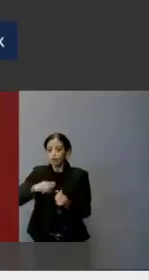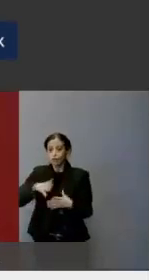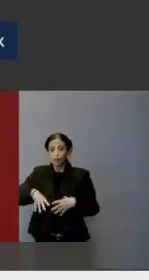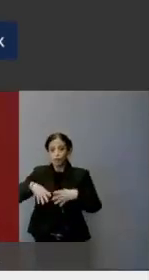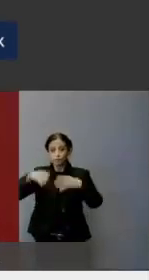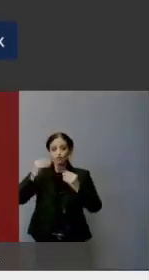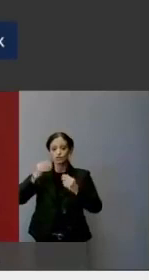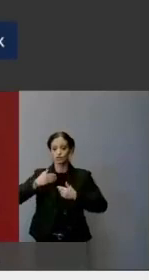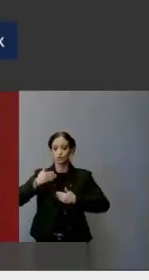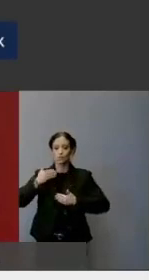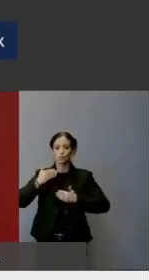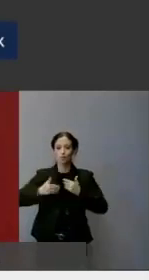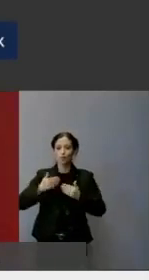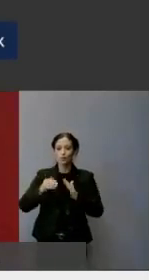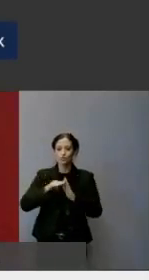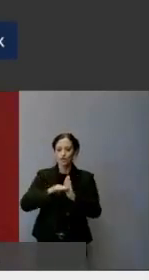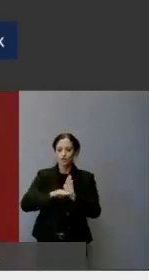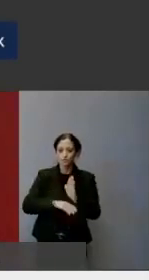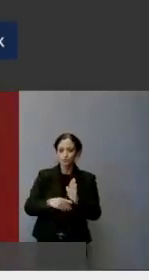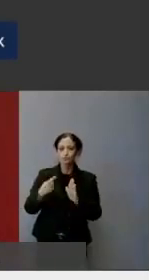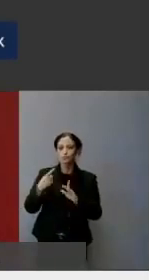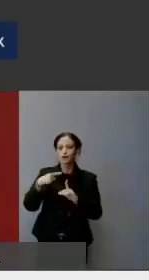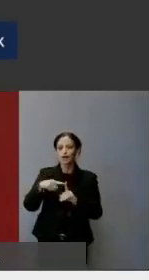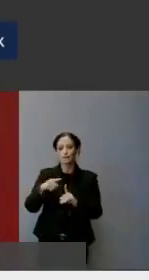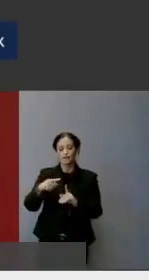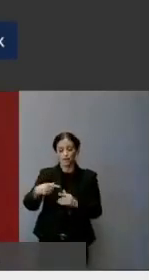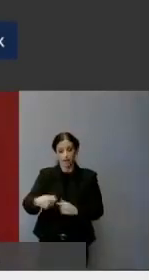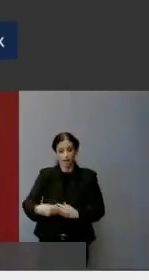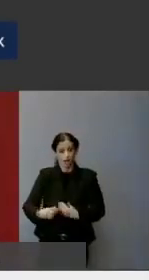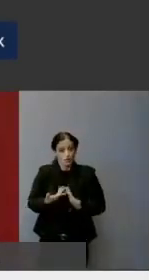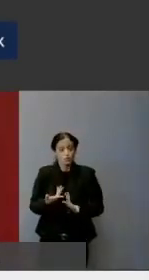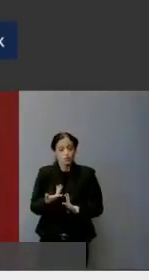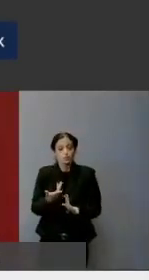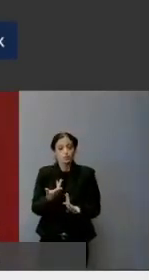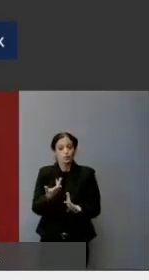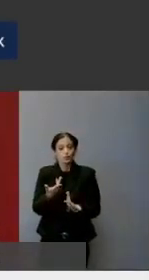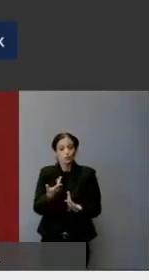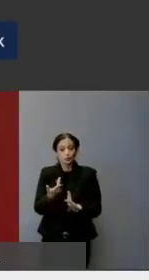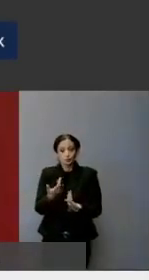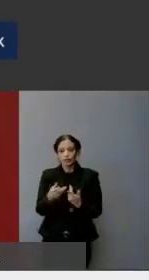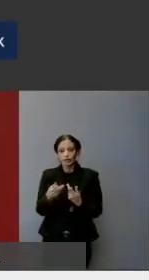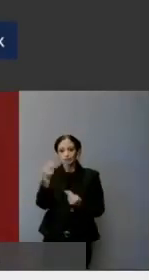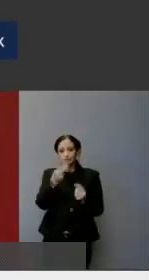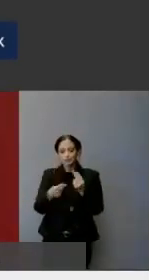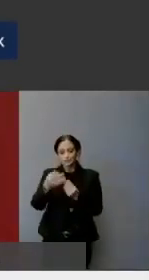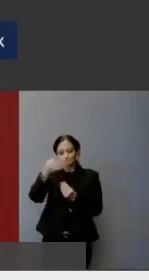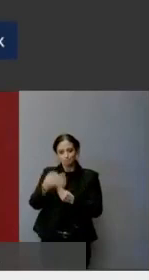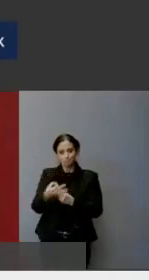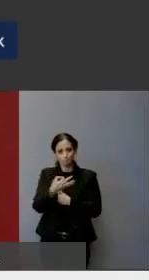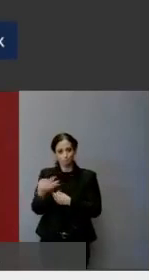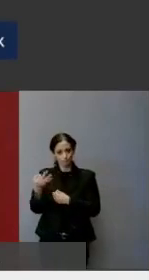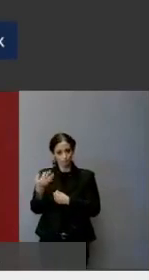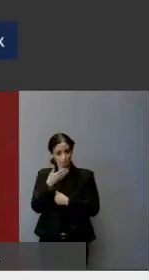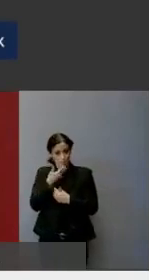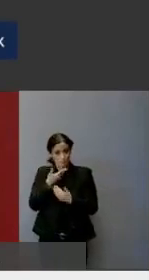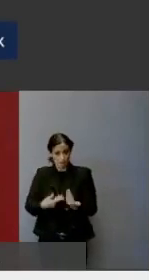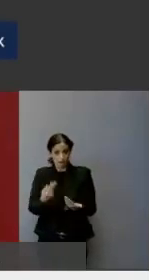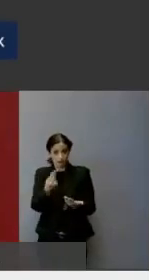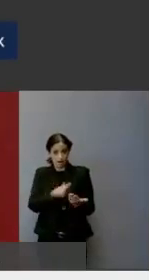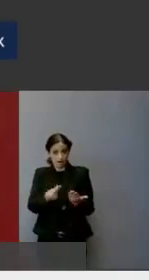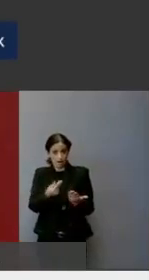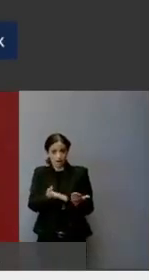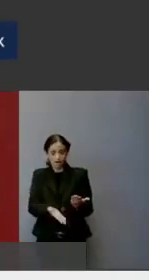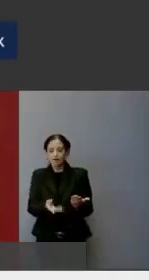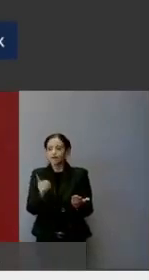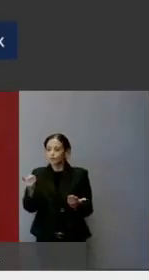ci deve aiutare così è stata concepita dal legislatore a definire questo progetto quindi lei pone dei temi